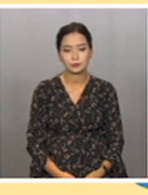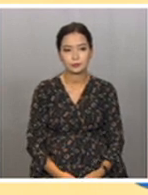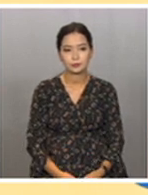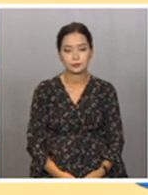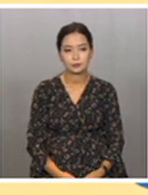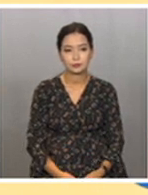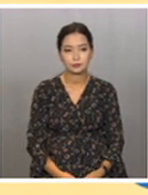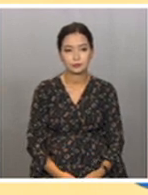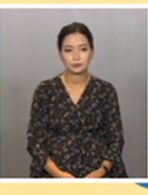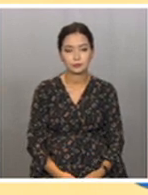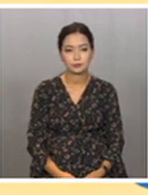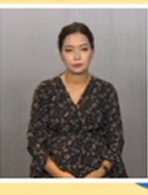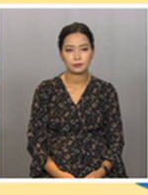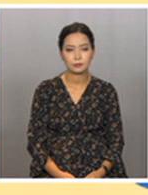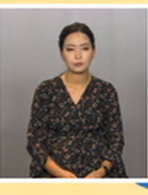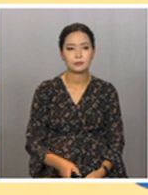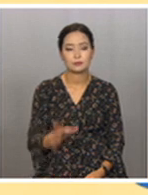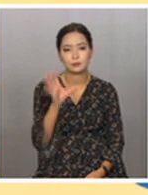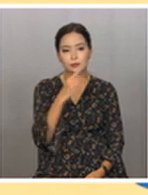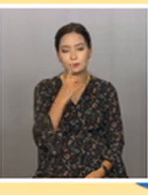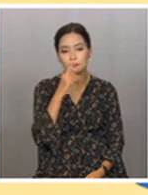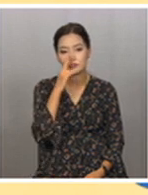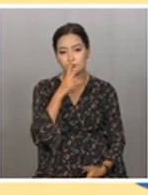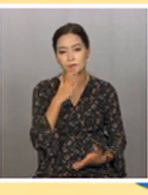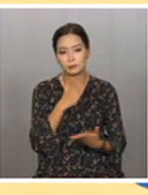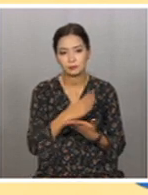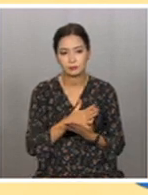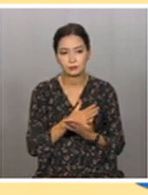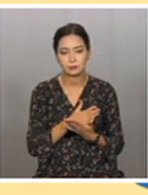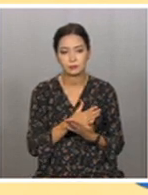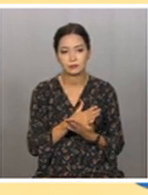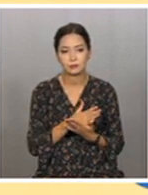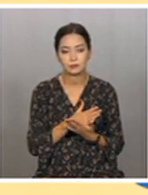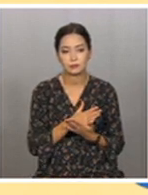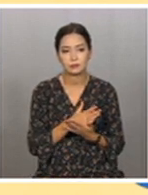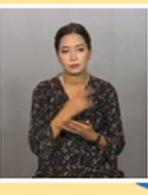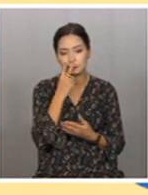Біз сіздермен бір-екі қателік жібердік. Тағы қарастырып көрейік.